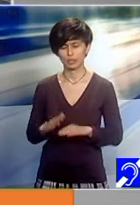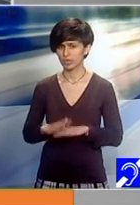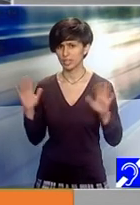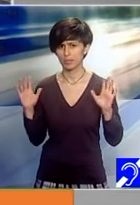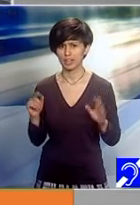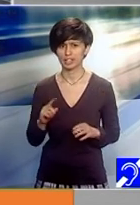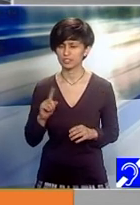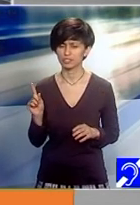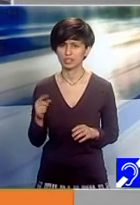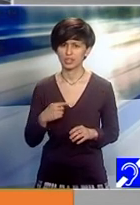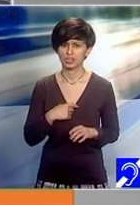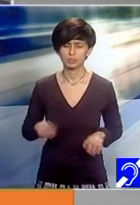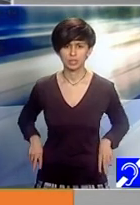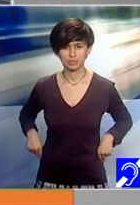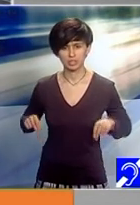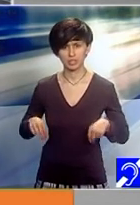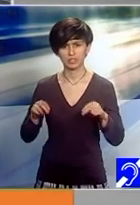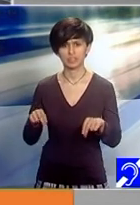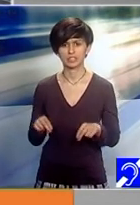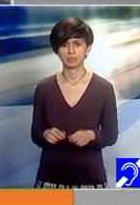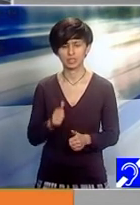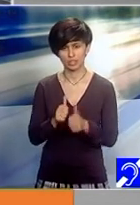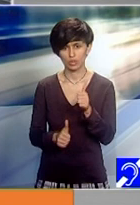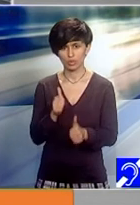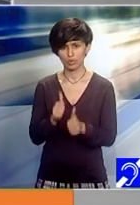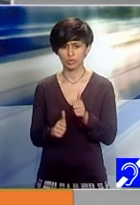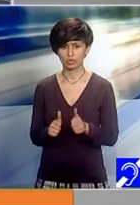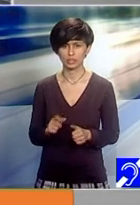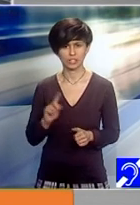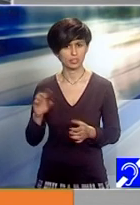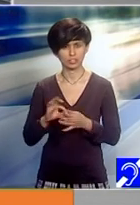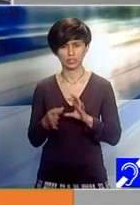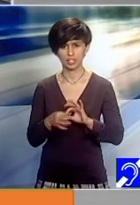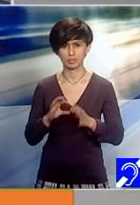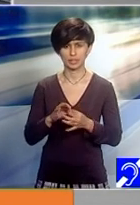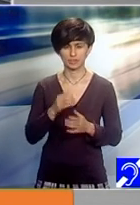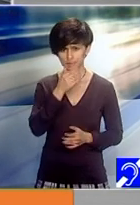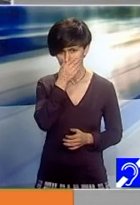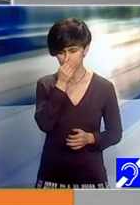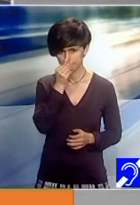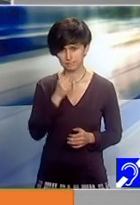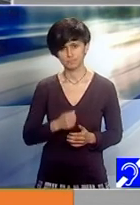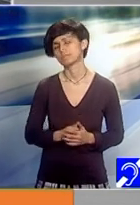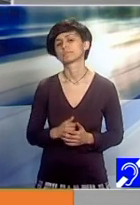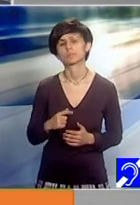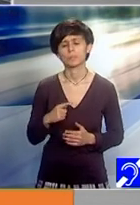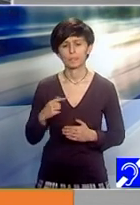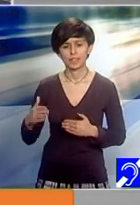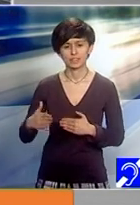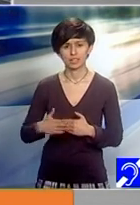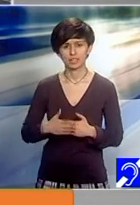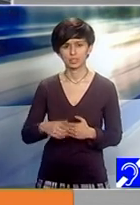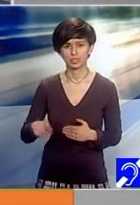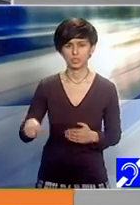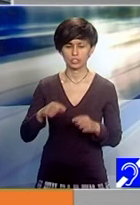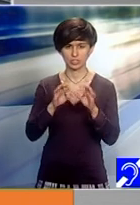investim într-o probă neolimpică. Este alături de noi și Remus Florescu de la Adevărul. Bună ziua!